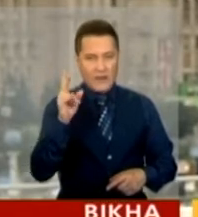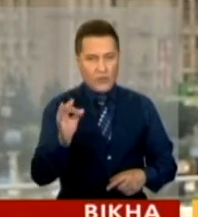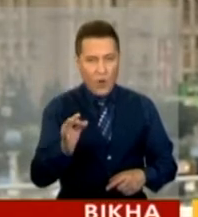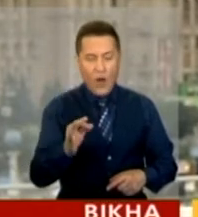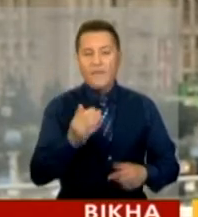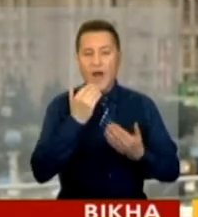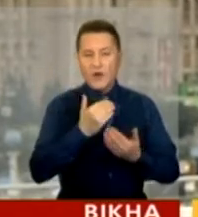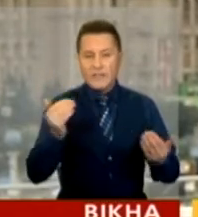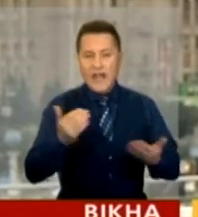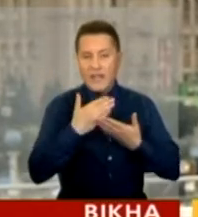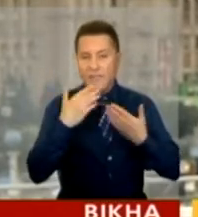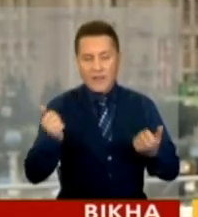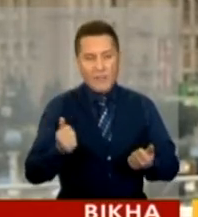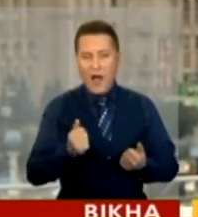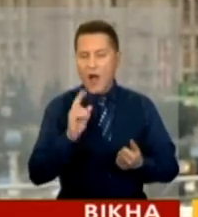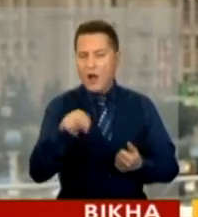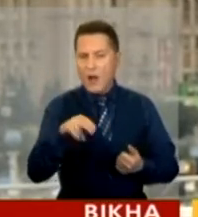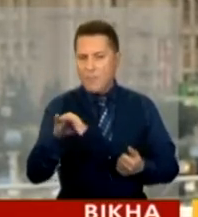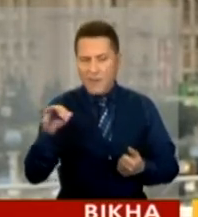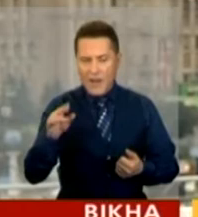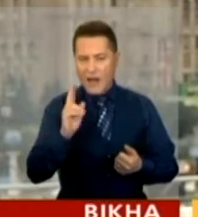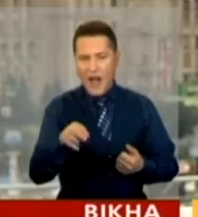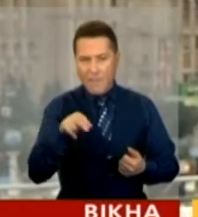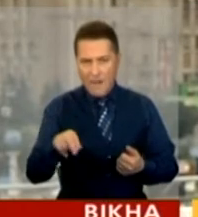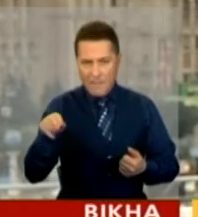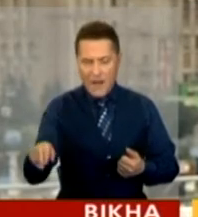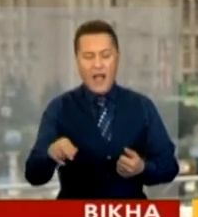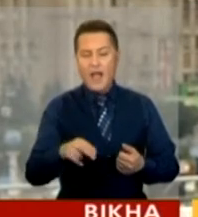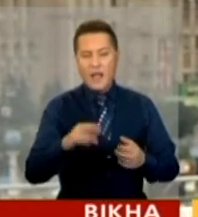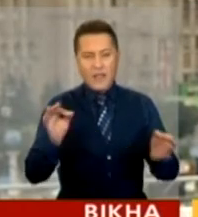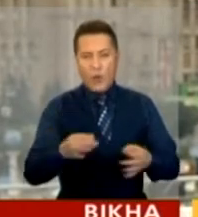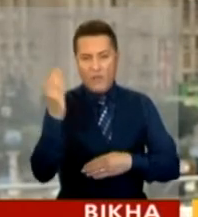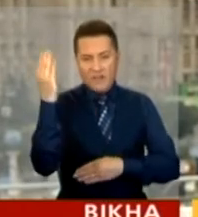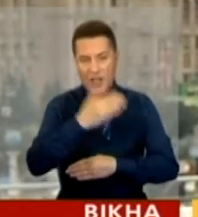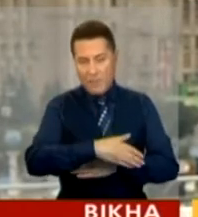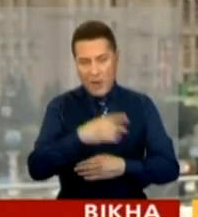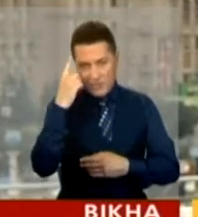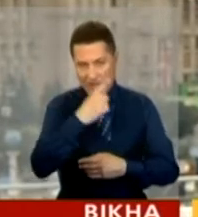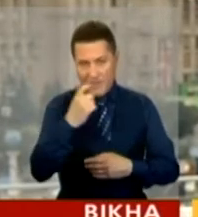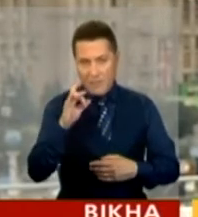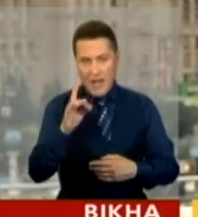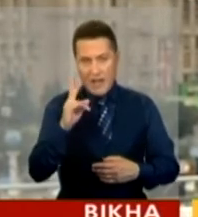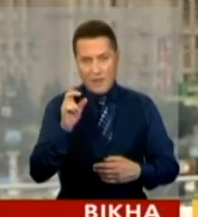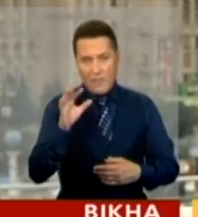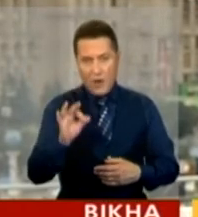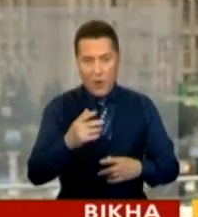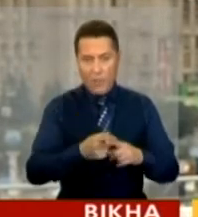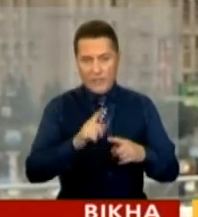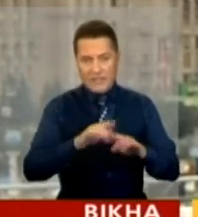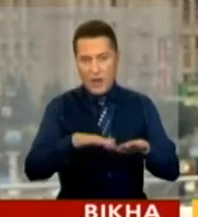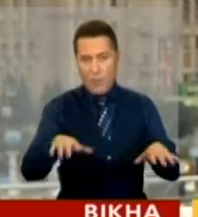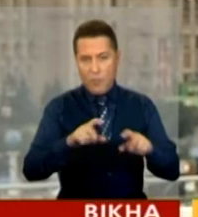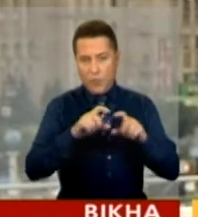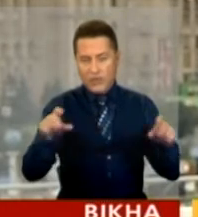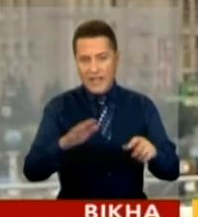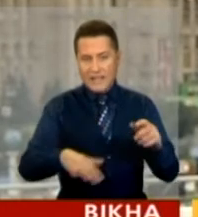силовики кажуть, що немає взагалі ані КПП, ані жодного шлагбауму. І за інформацією РНБО, саме по цих пунктах із